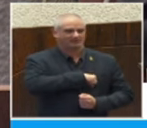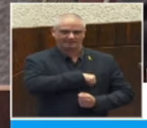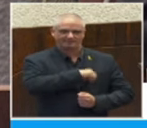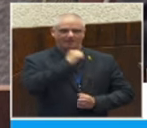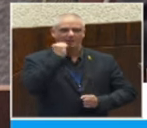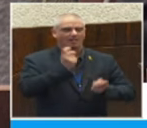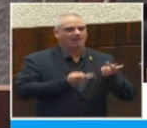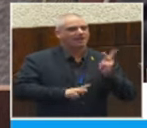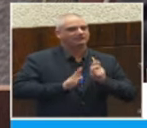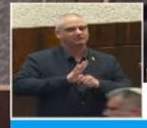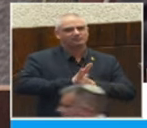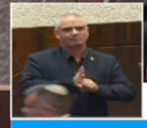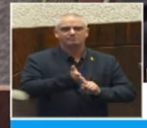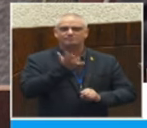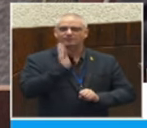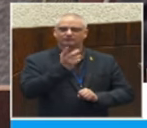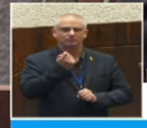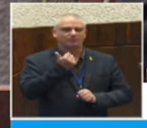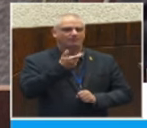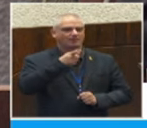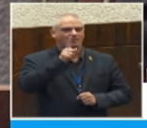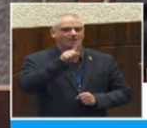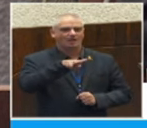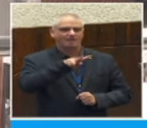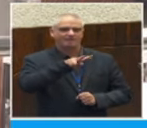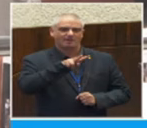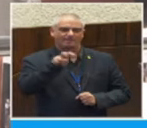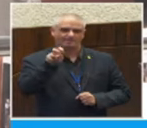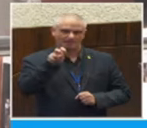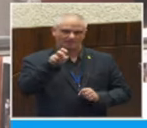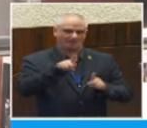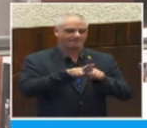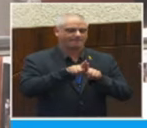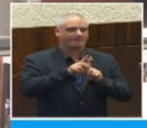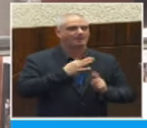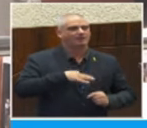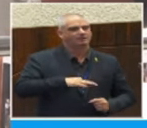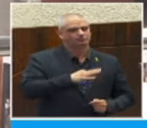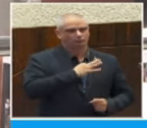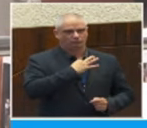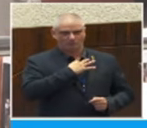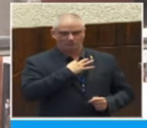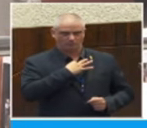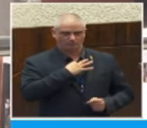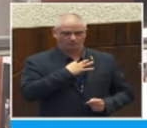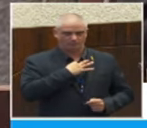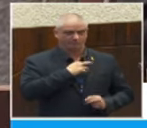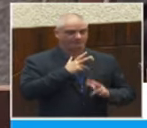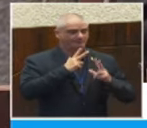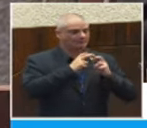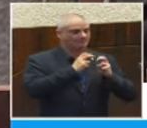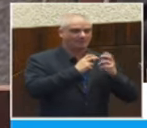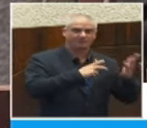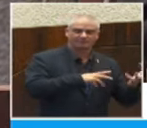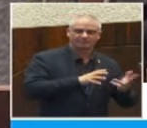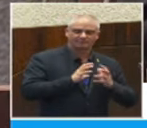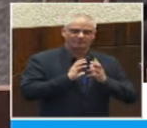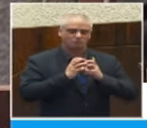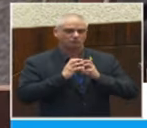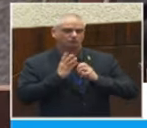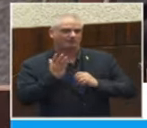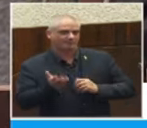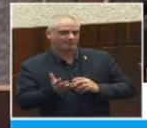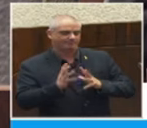באכזריות של כמעט 1,200 מאחינו ואחיותינו בערים ובמושבים,